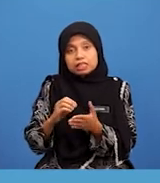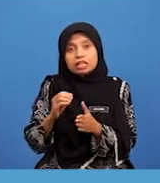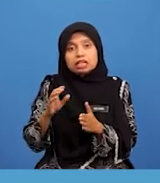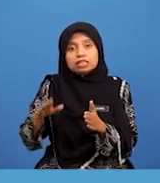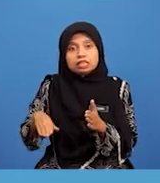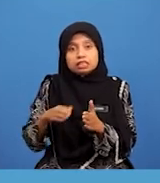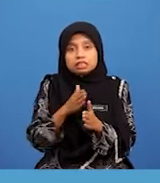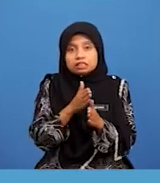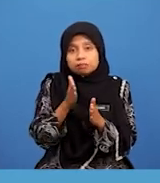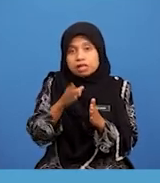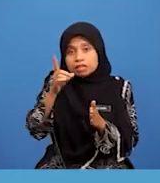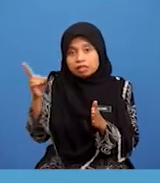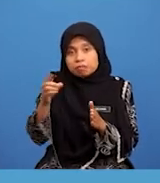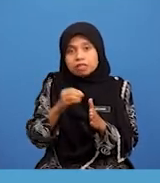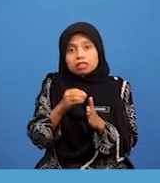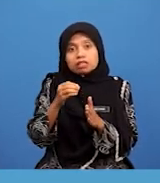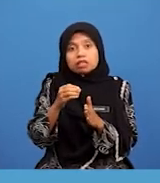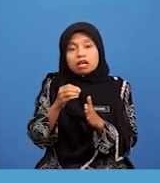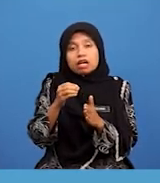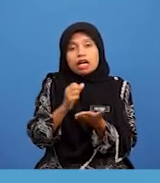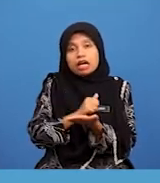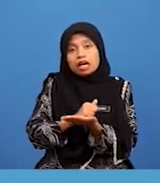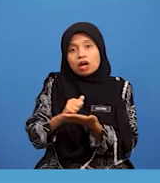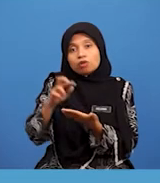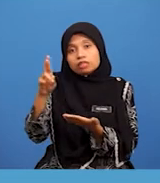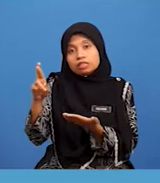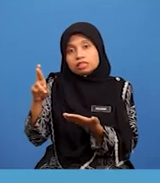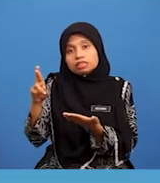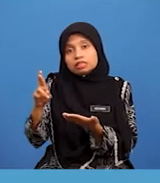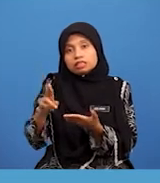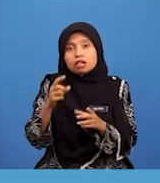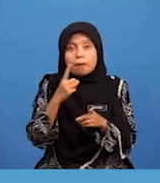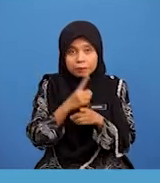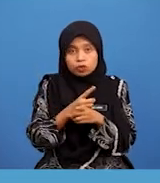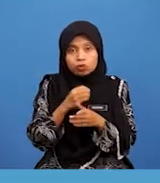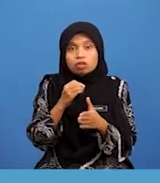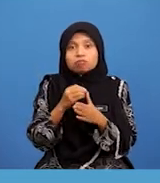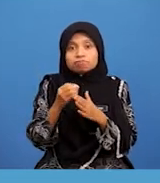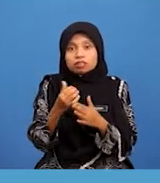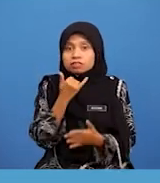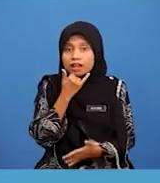debit akaun realisasi. Betul atau salah?